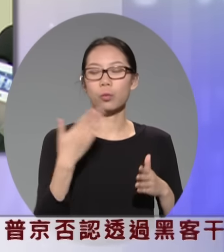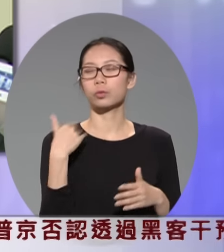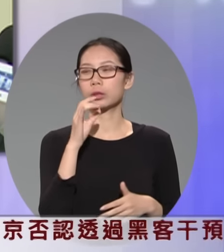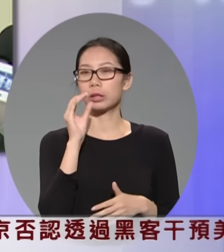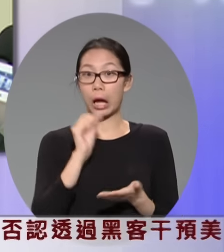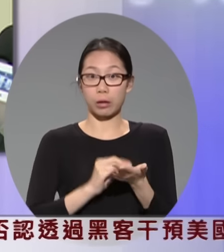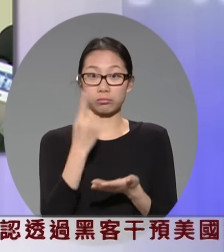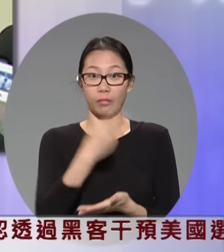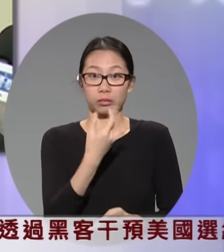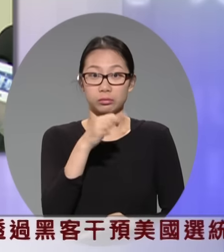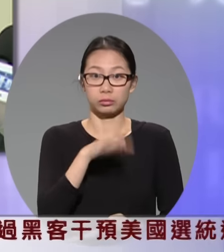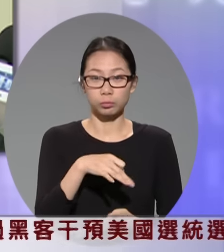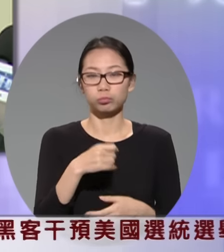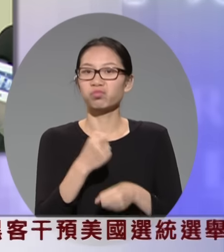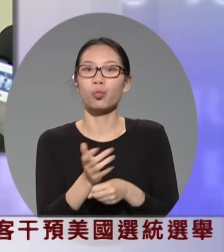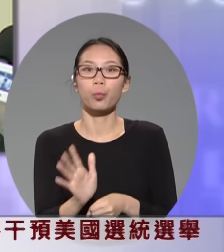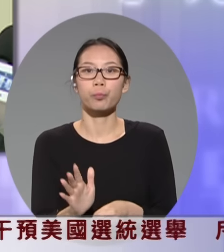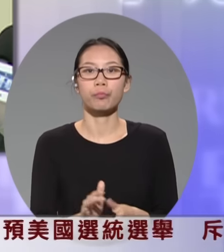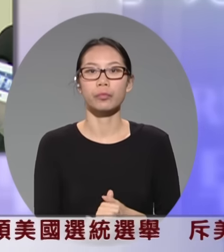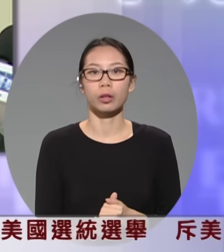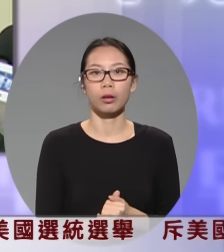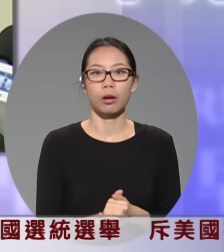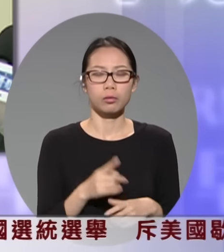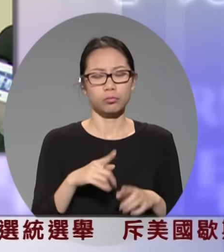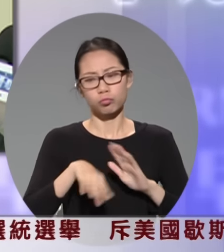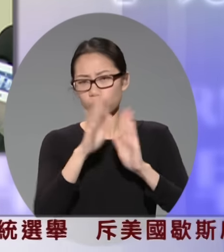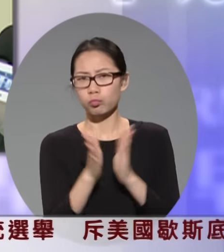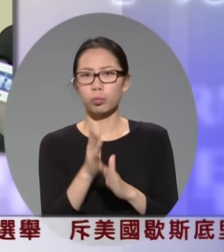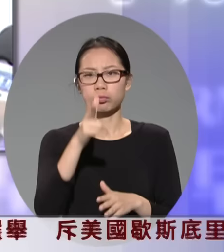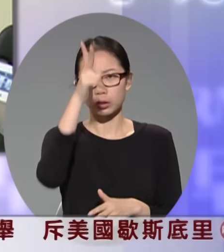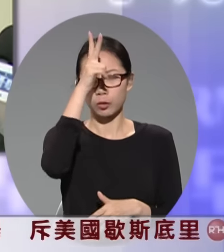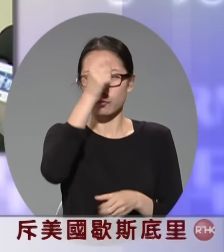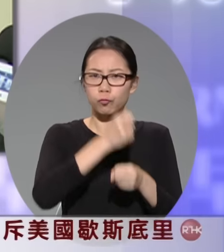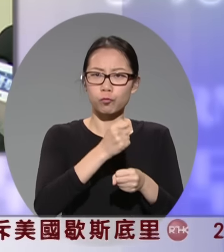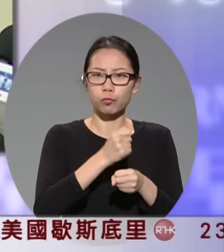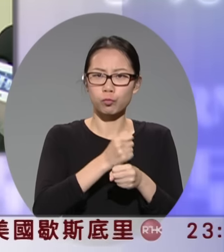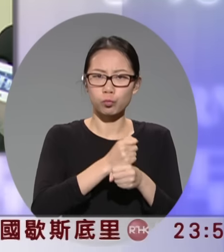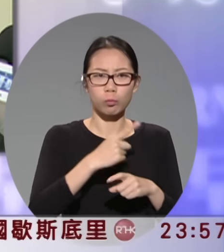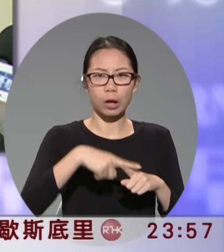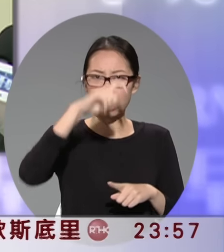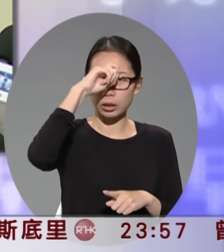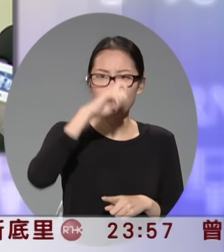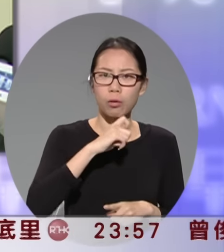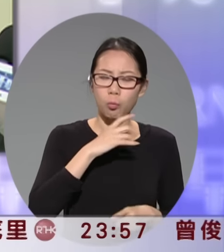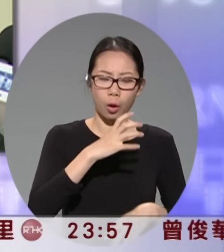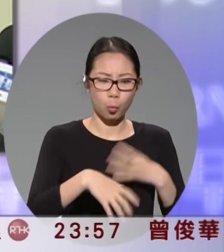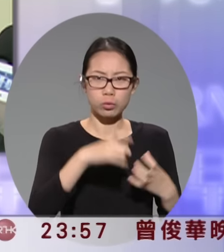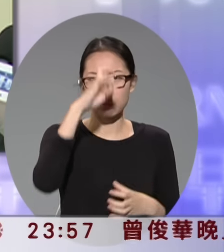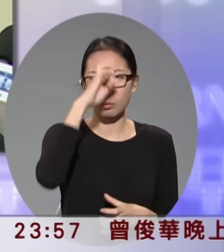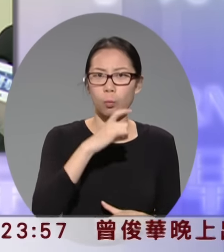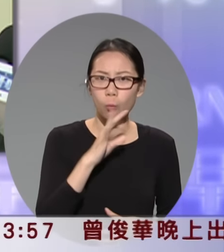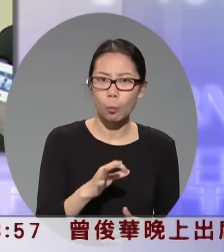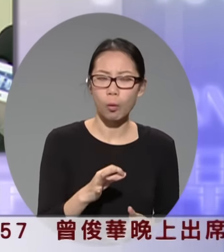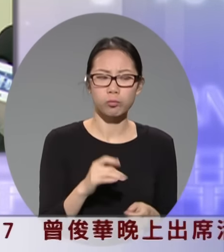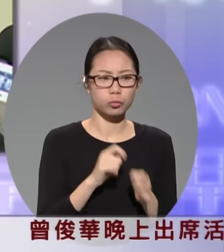喂，大家做政府工的有沒有記錄的？有沒有會議記錄的？點解